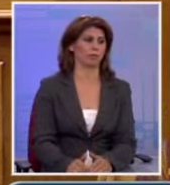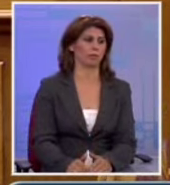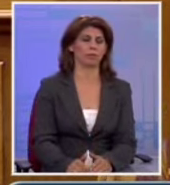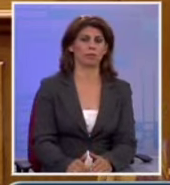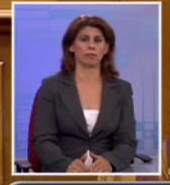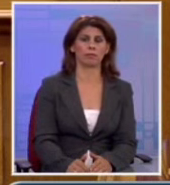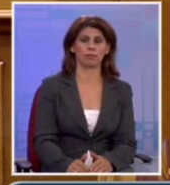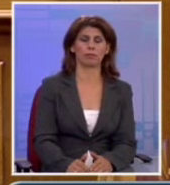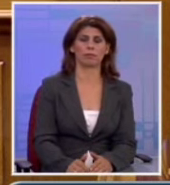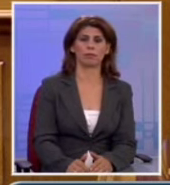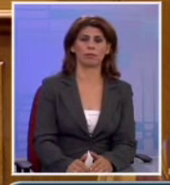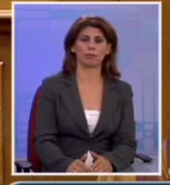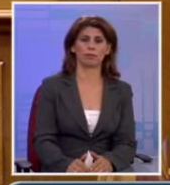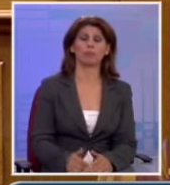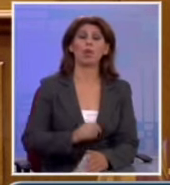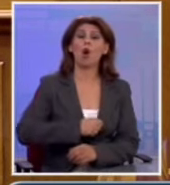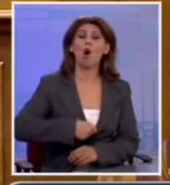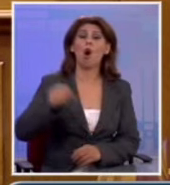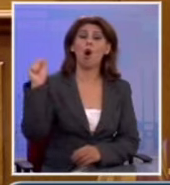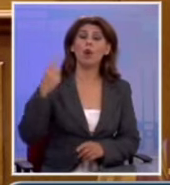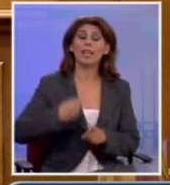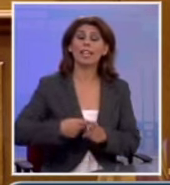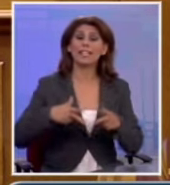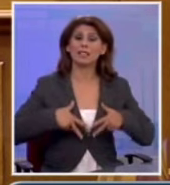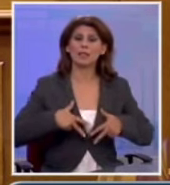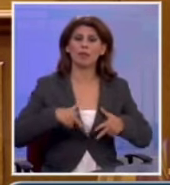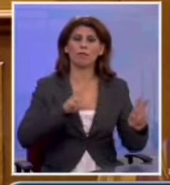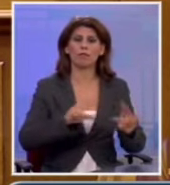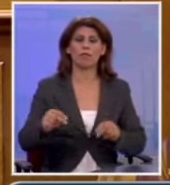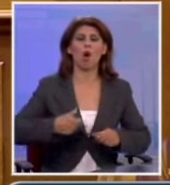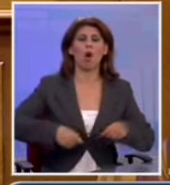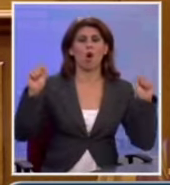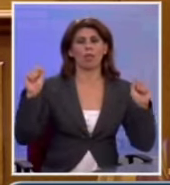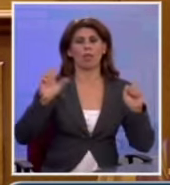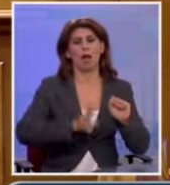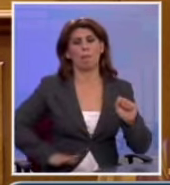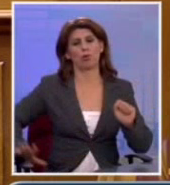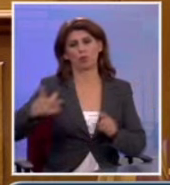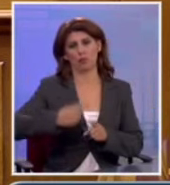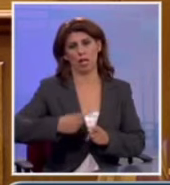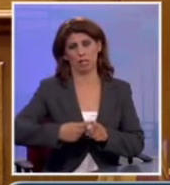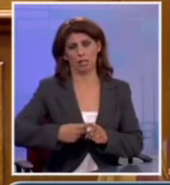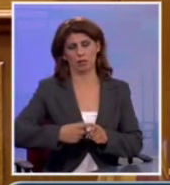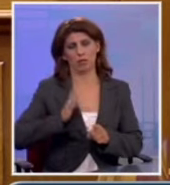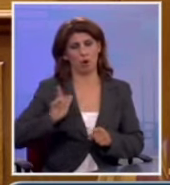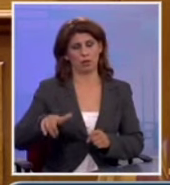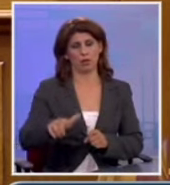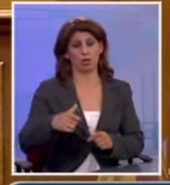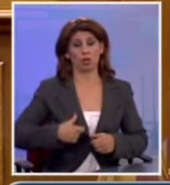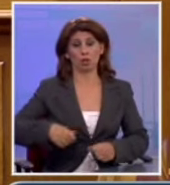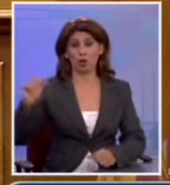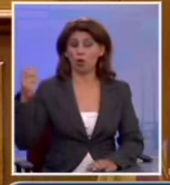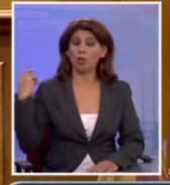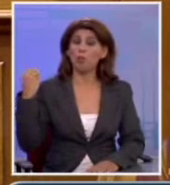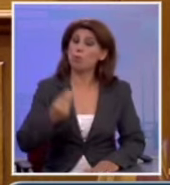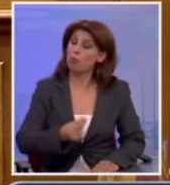Το όχι όμως της ελληνικής κυβέρνησης είναι το όχι του ελληνικού λαού. Το όχι που του δόθηκε η δυνατότητα